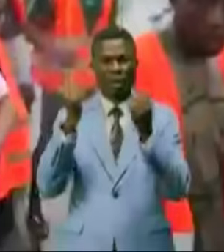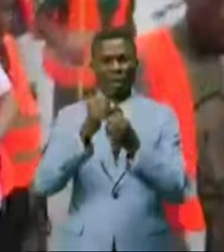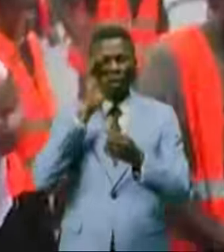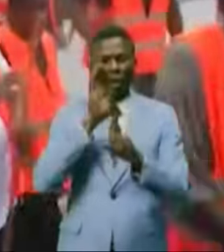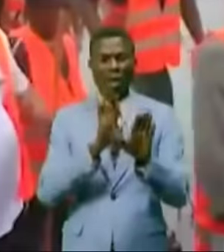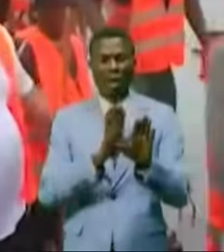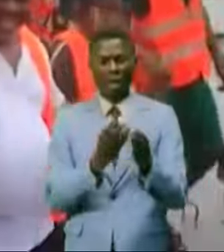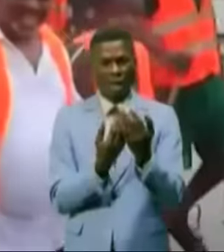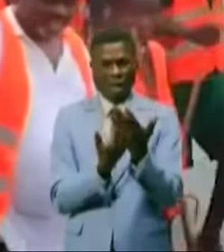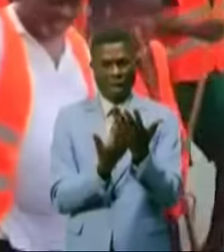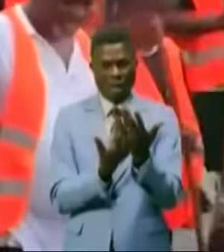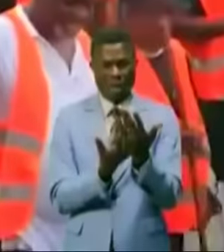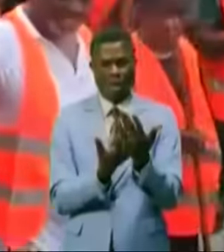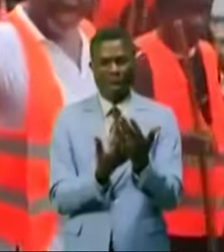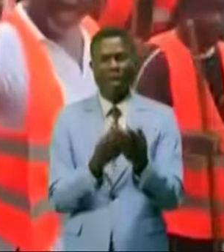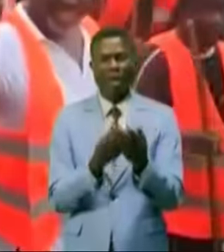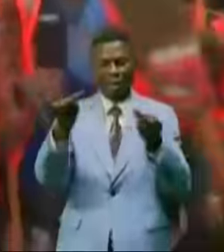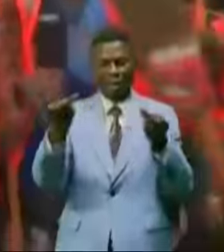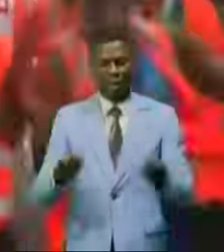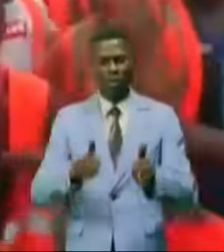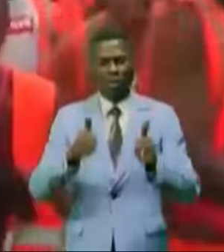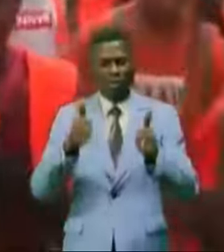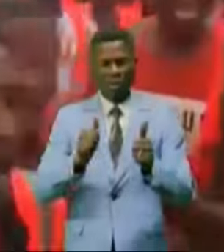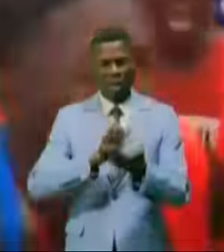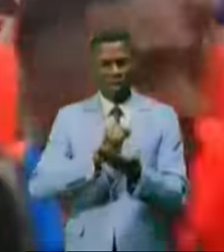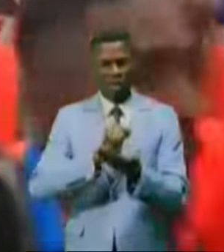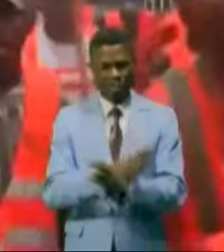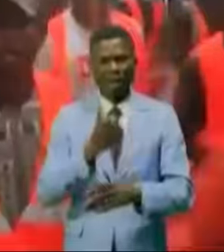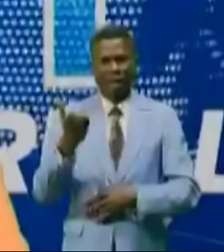sous peu, trouve un chemin balisé.